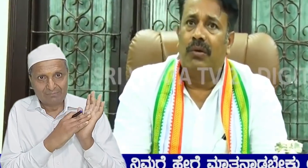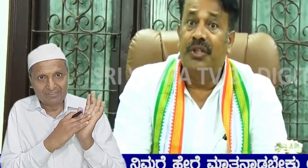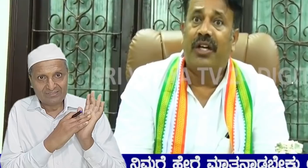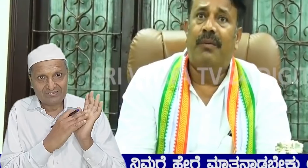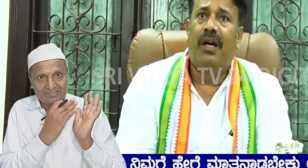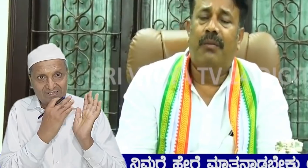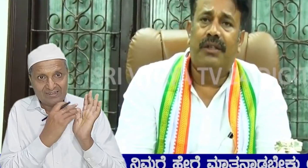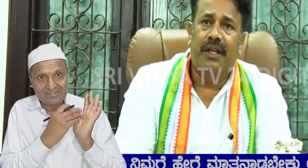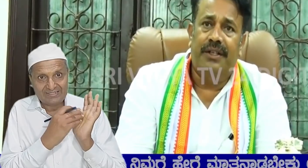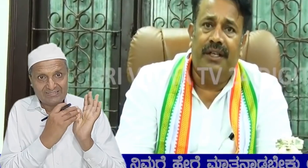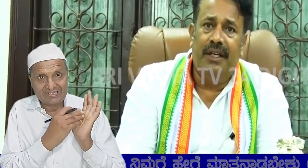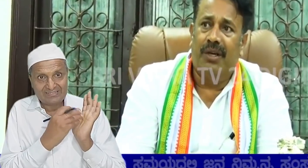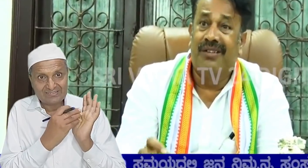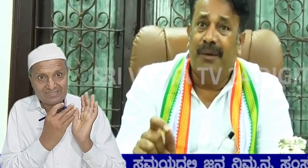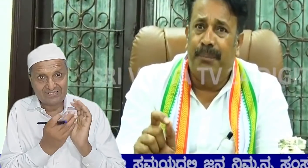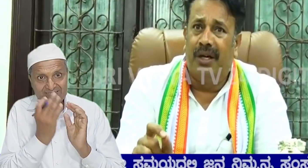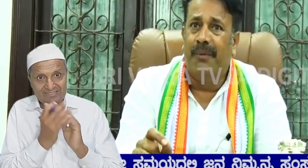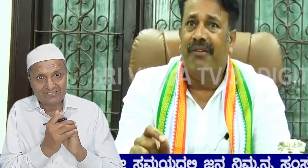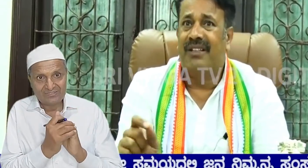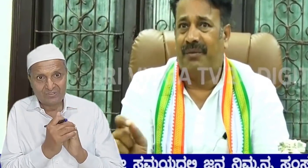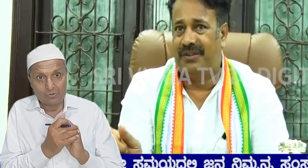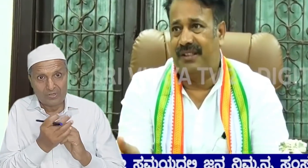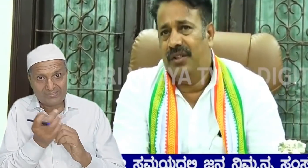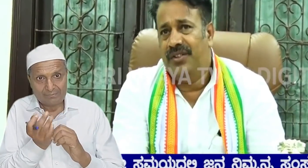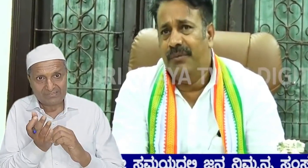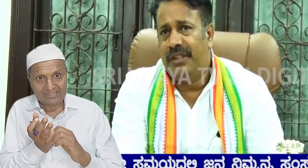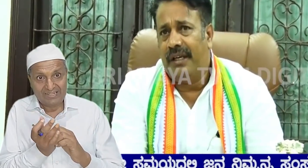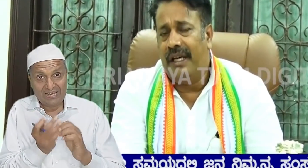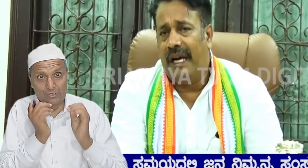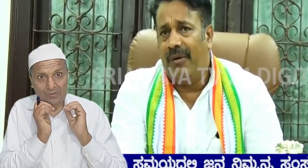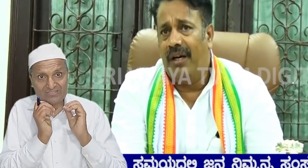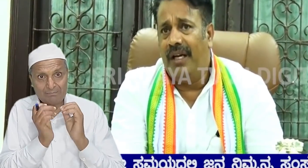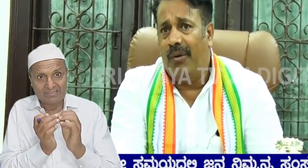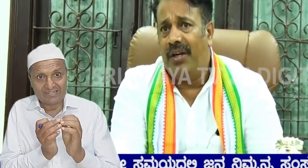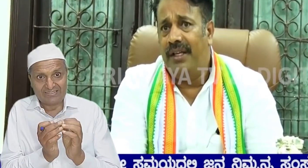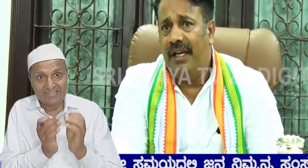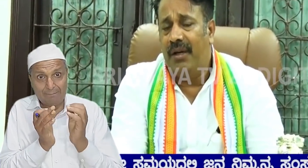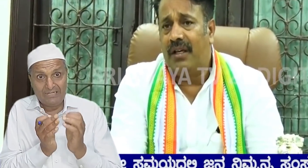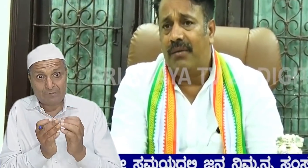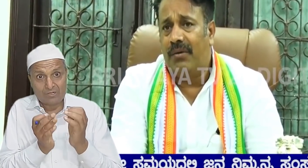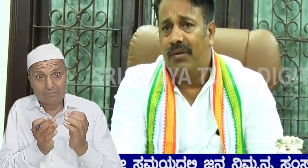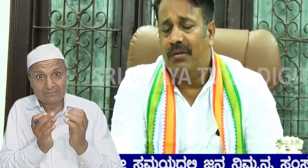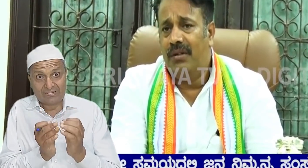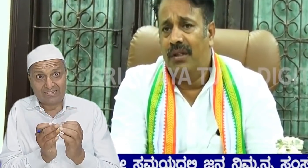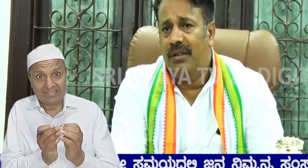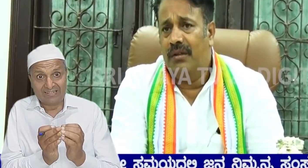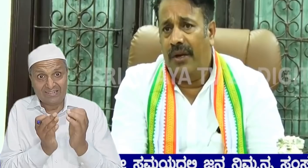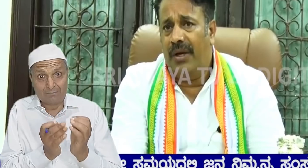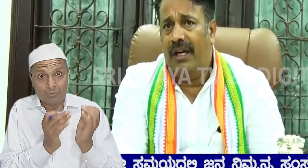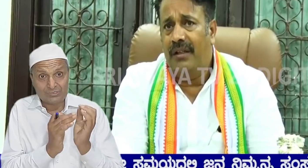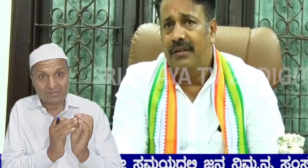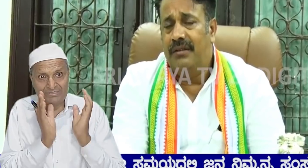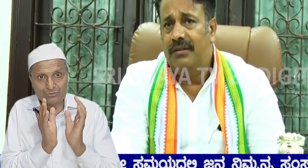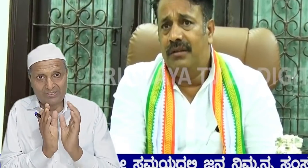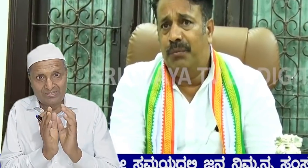बात करी फिर हमने कर्नाटक के जैन संगठन से, उन्होंने इनसे बात करी, अयूब खान से हम बात कर रहे थे, बीच में उन्होंने बात के काट दिया कि